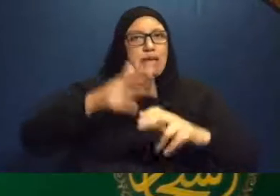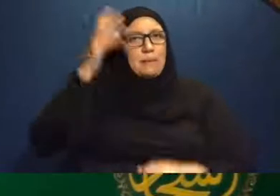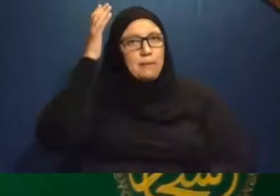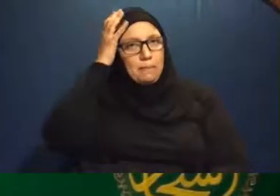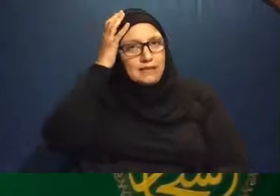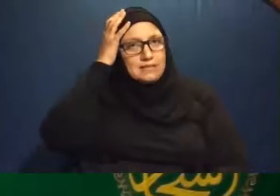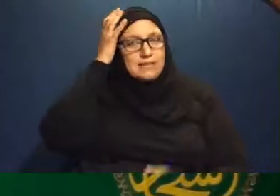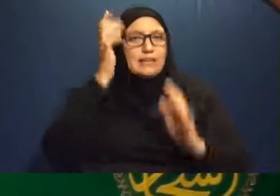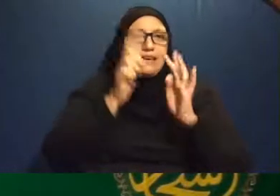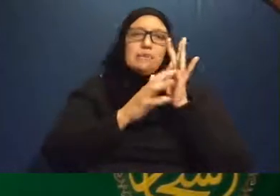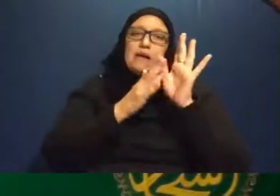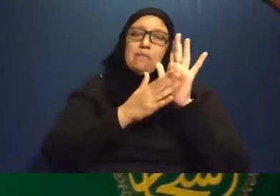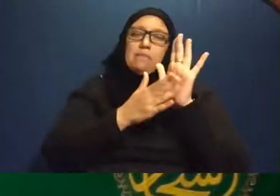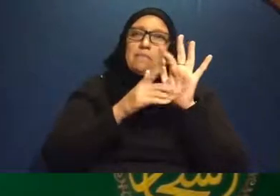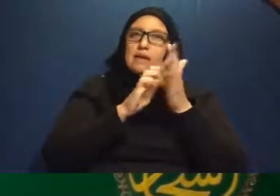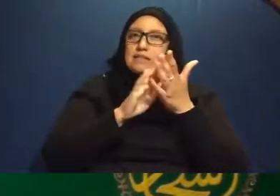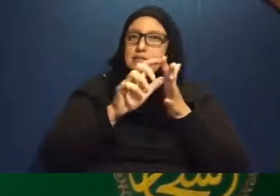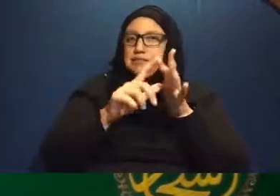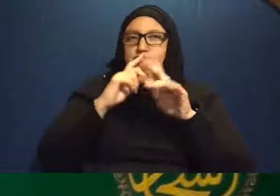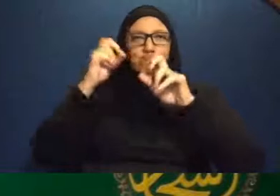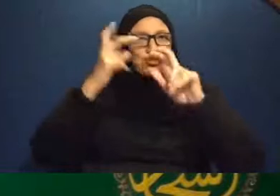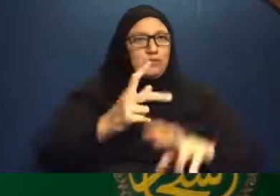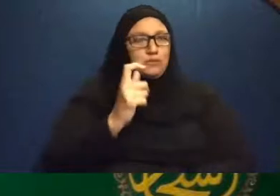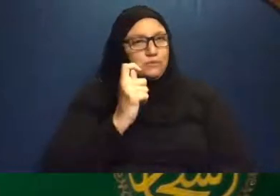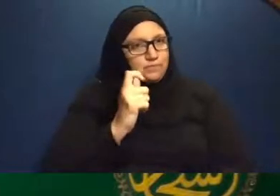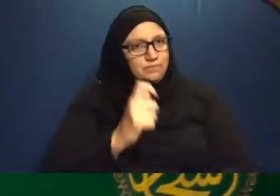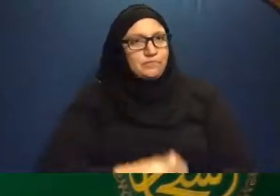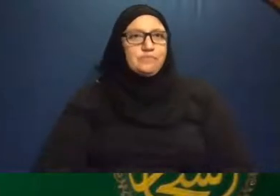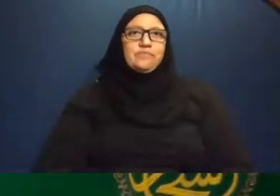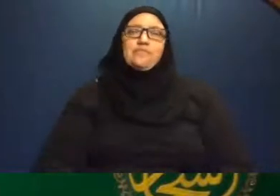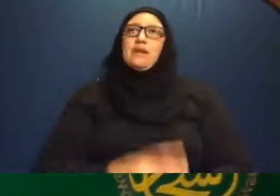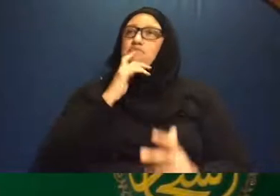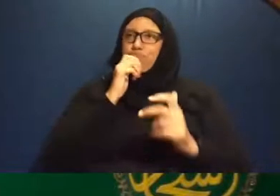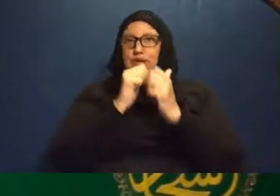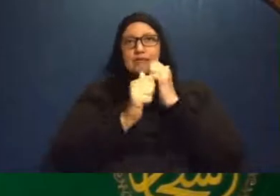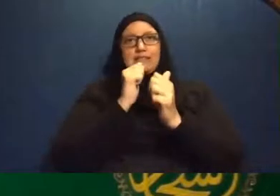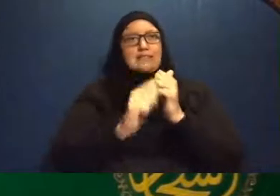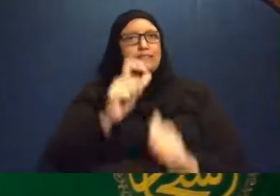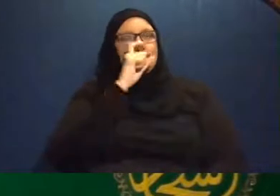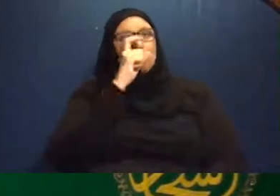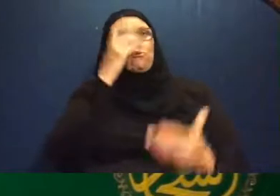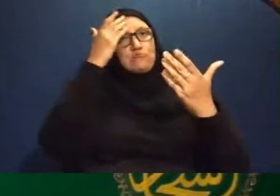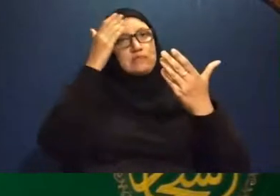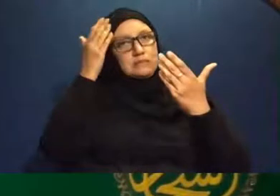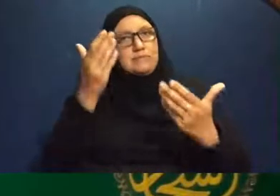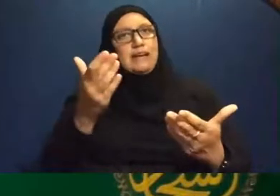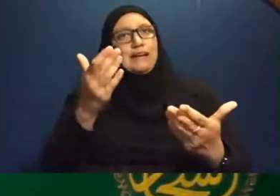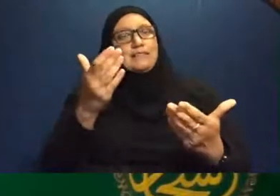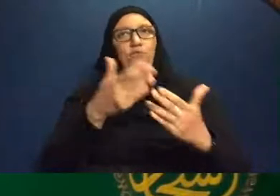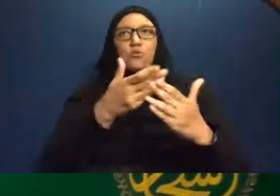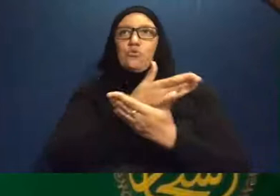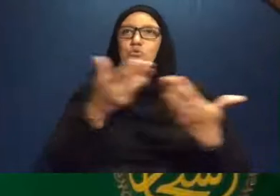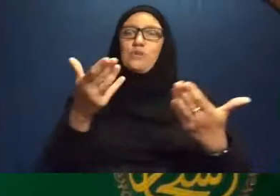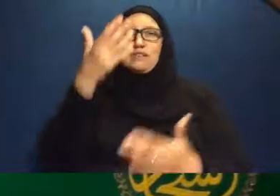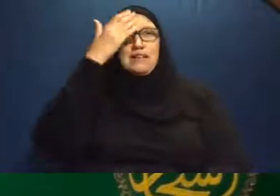بقية الله روحي وأرواح العالمين لمقدمه الفداء. Respected brothers and sisters in